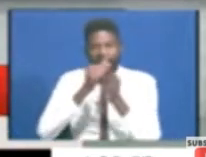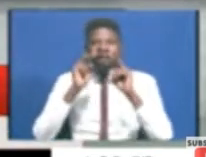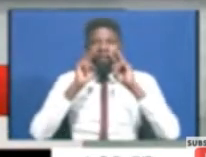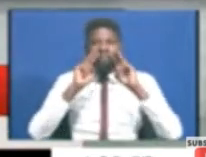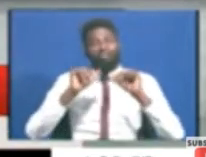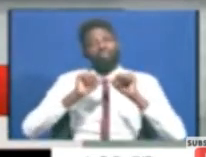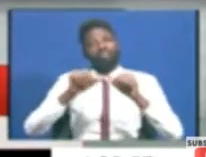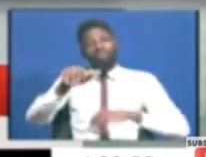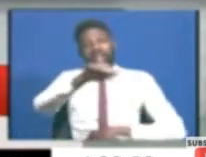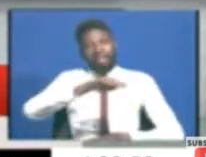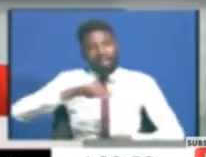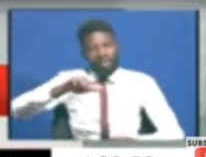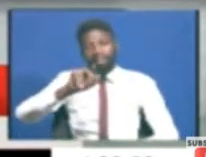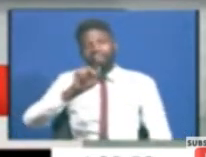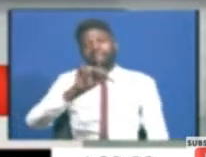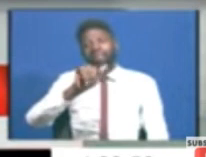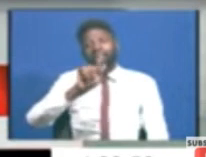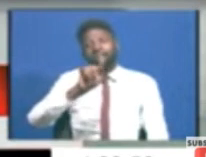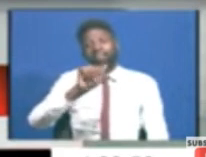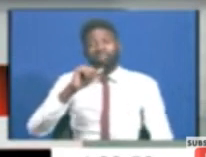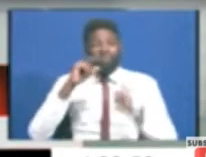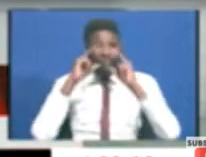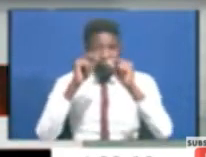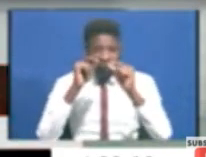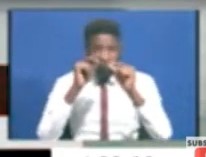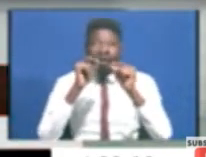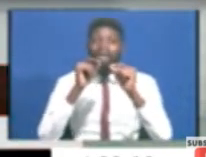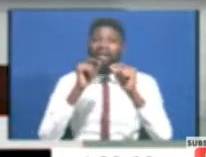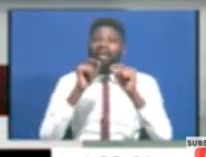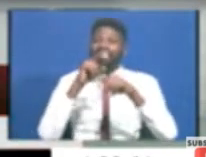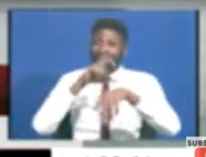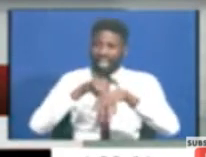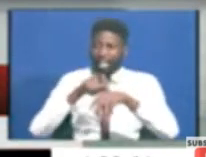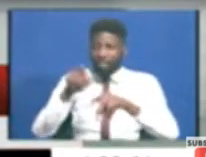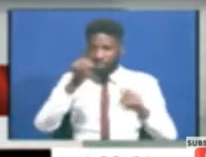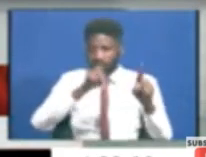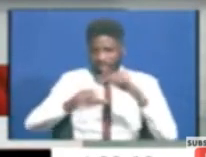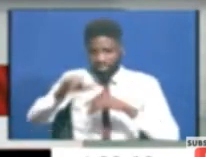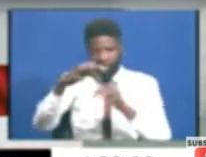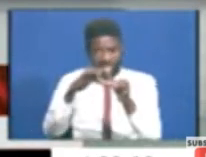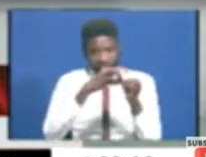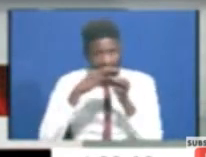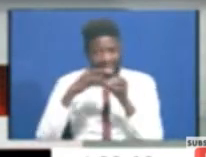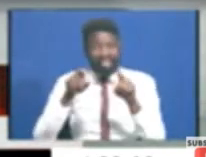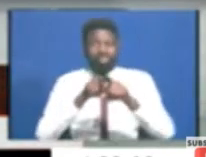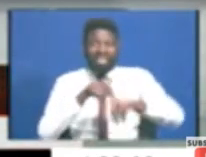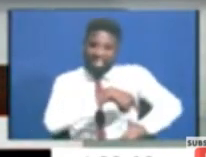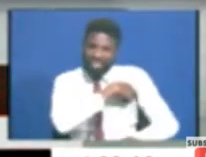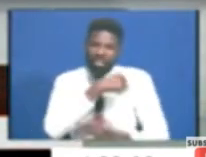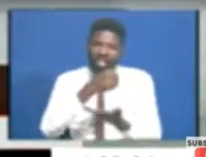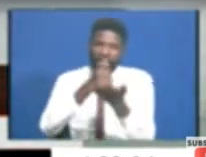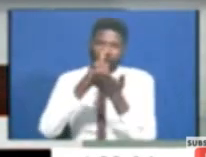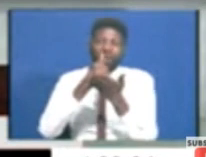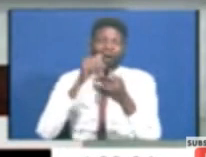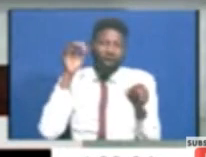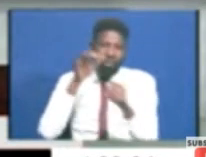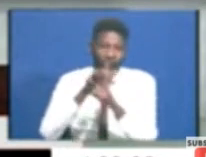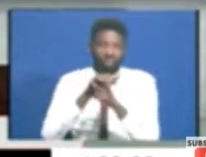area. Kyatha said that with the cooperation of locals, chiefs can play a key role in stemming incidents